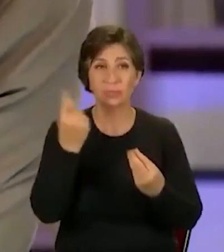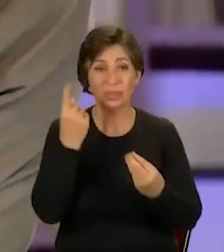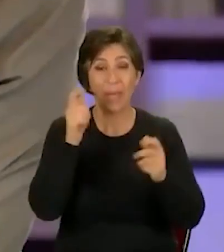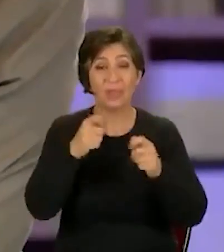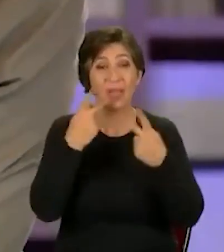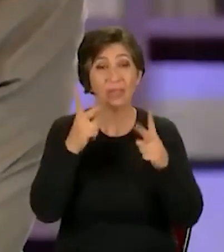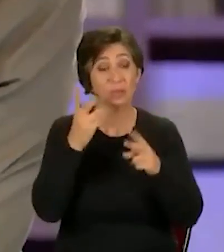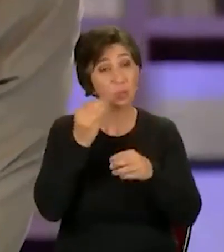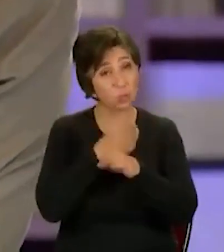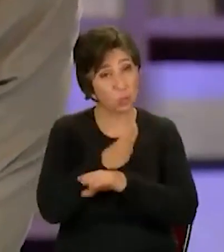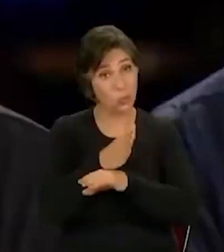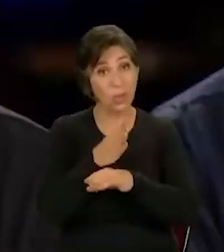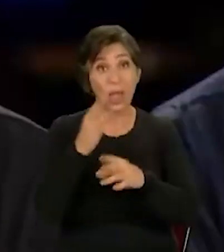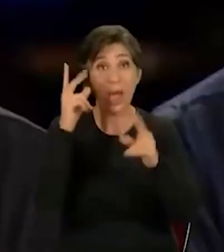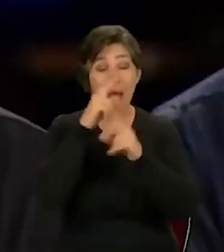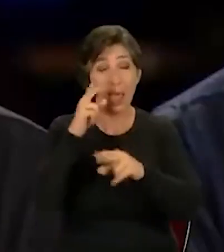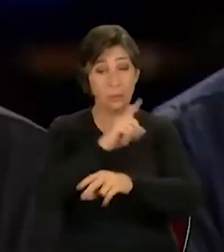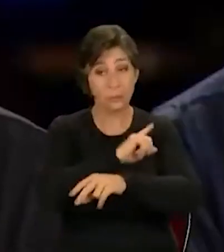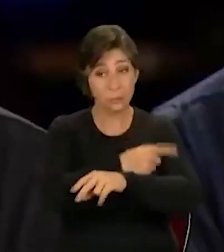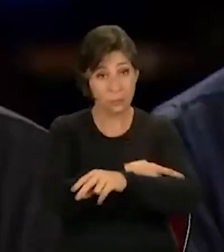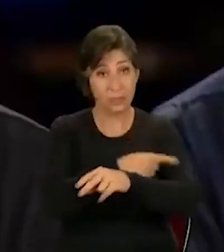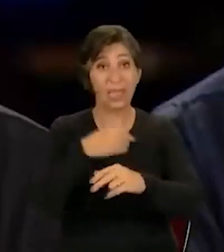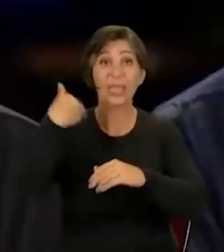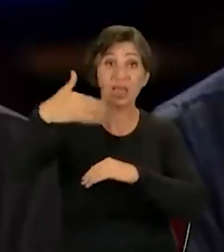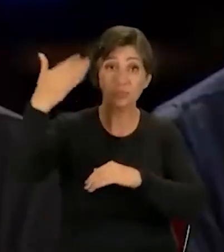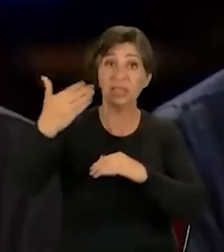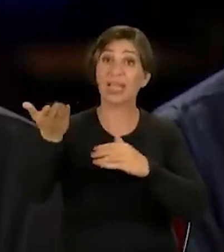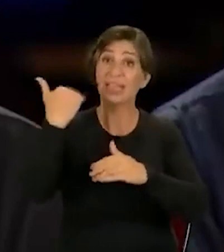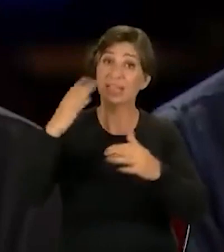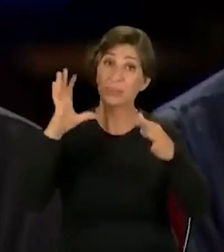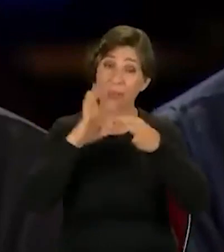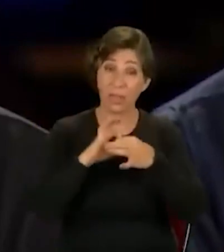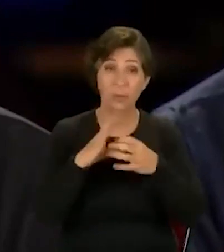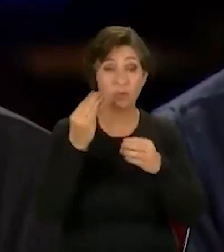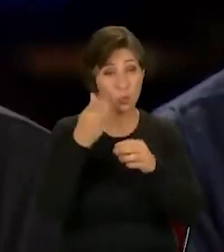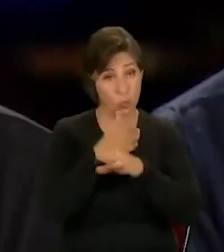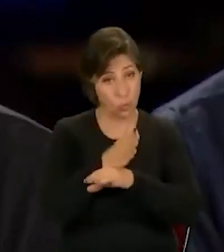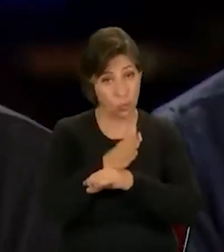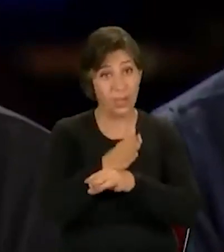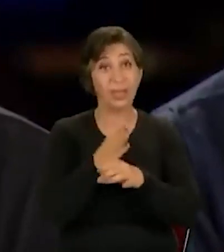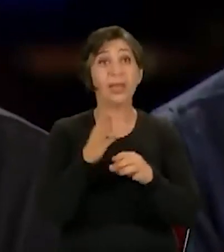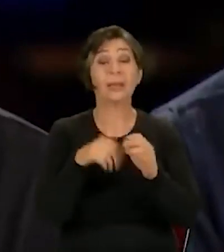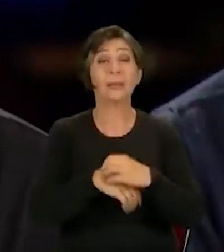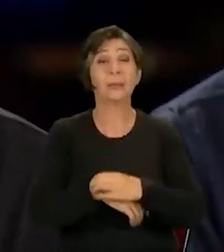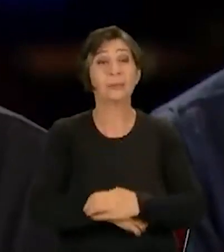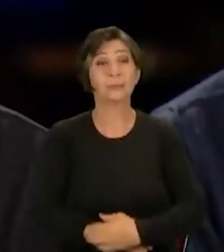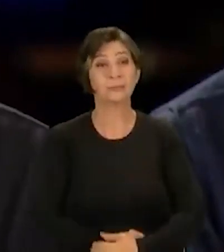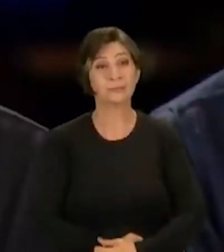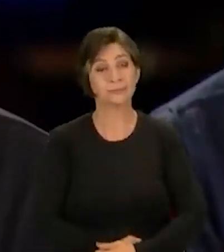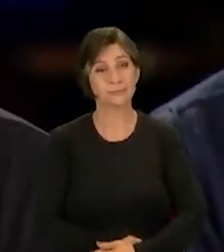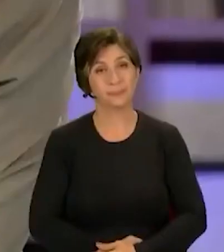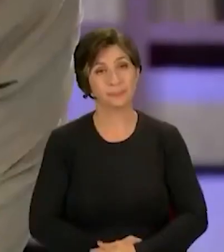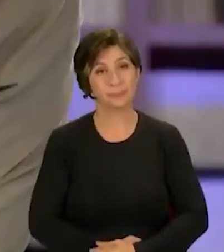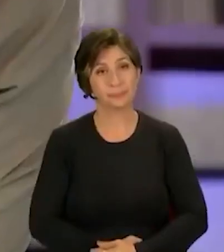yaptığınız açıklama çok doğru. Bu hayal gücünün, yani geçmişle geleceği bağlamak çok doğru. Ve başka hiçbir canlıda da yok bu arada.